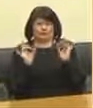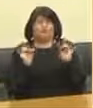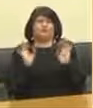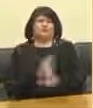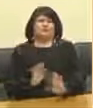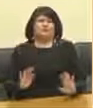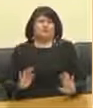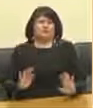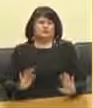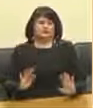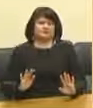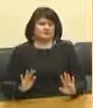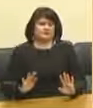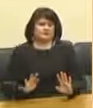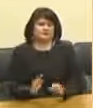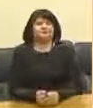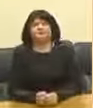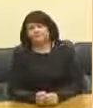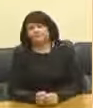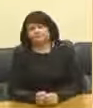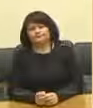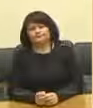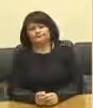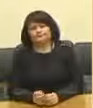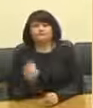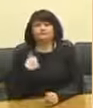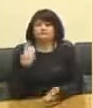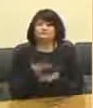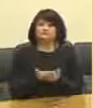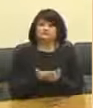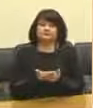Έχω ζητήσει πριν βγει ένα ομόλογο